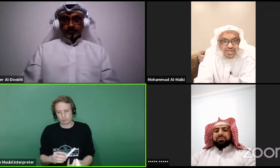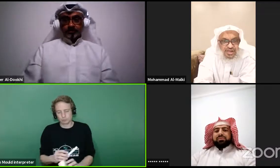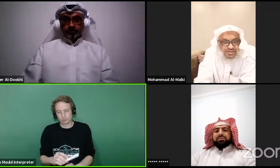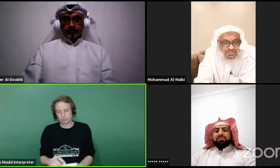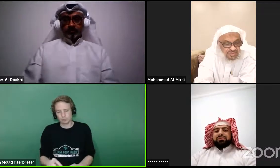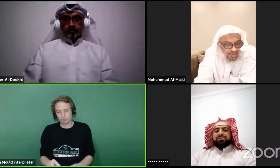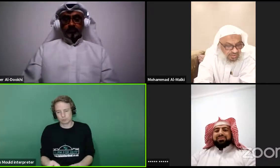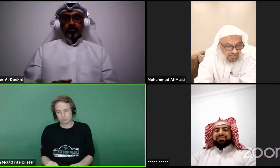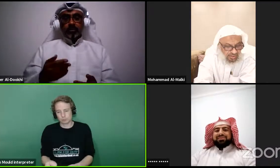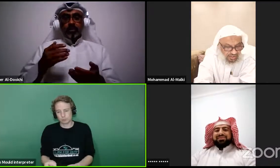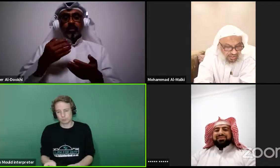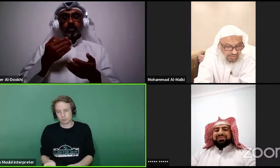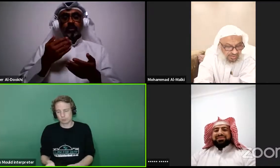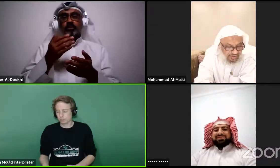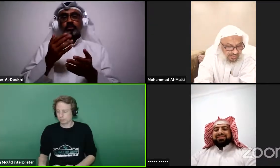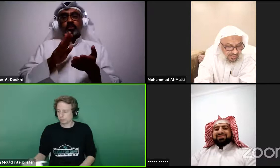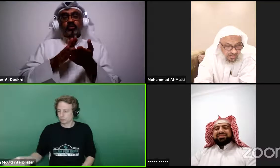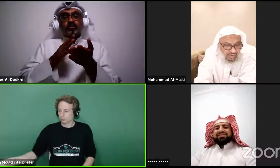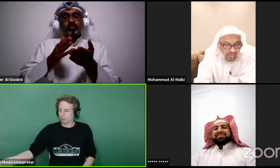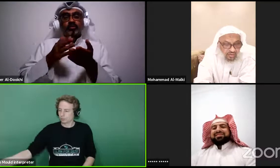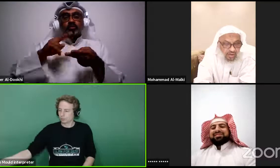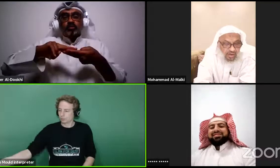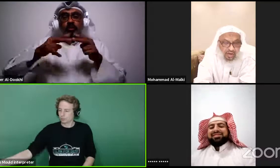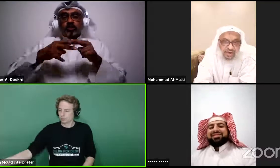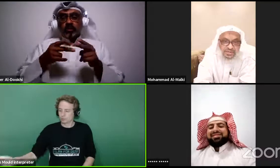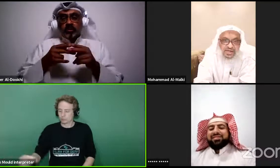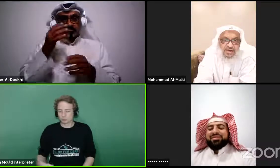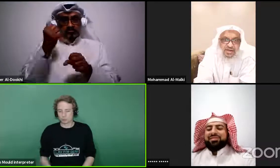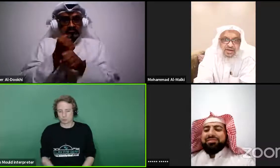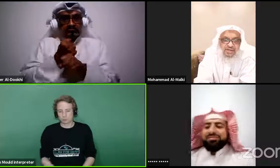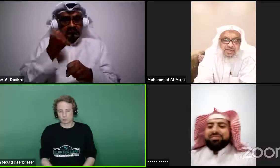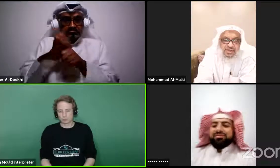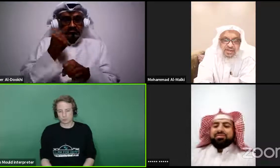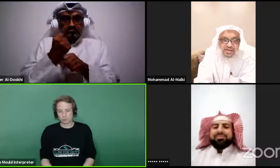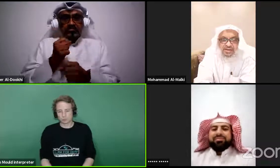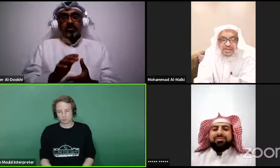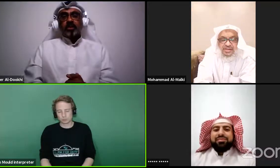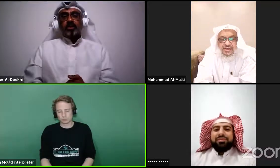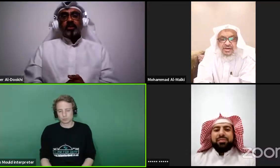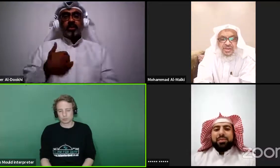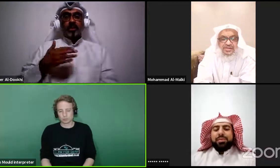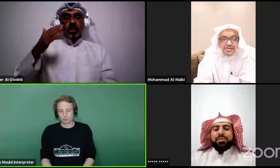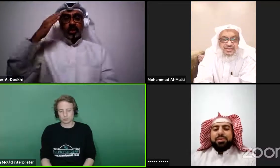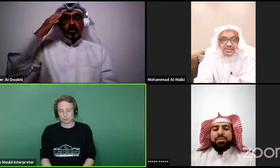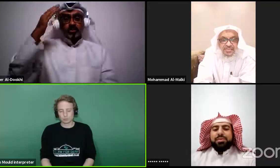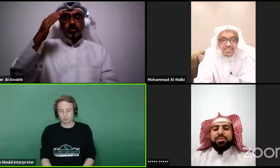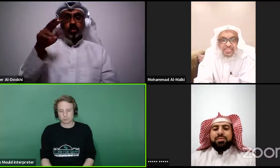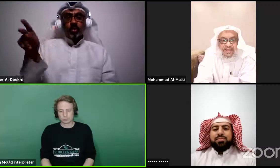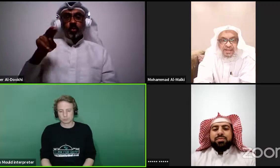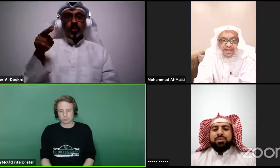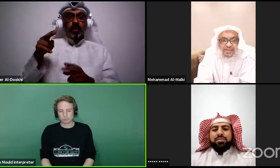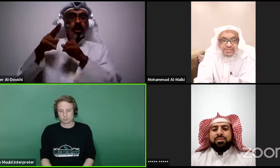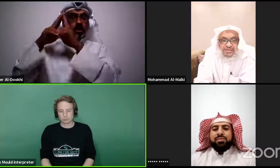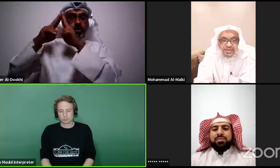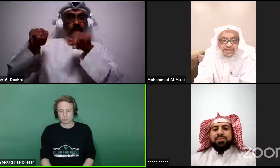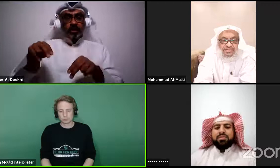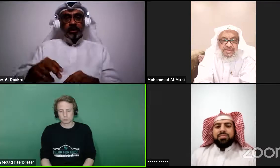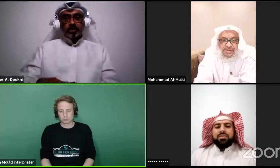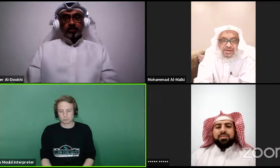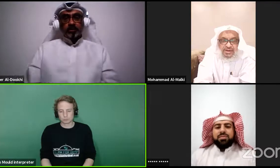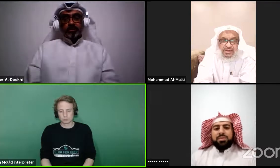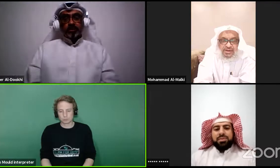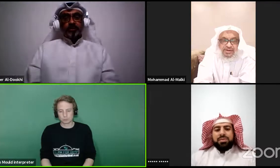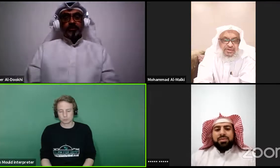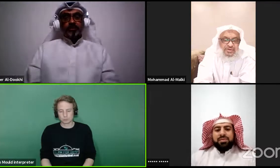المترجم المجاهد جزاه الله خيرا وشكر الله لأخينا بدر الدوخي